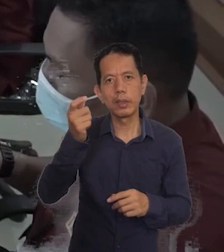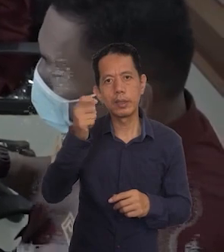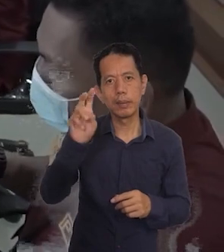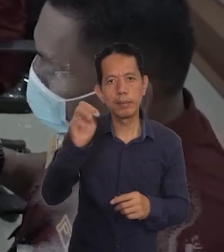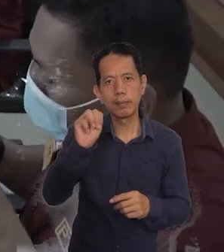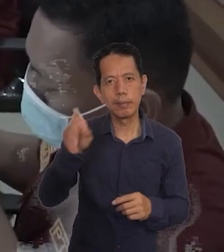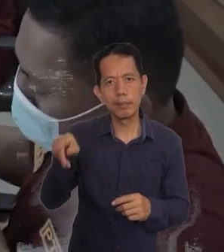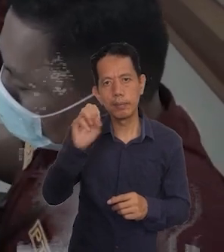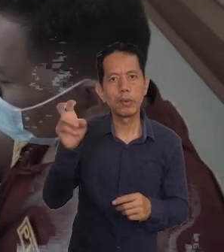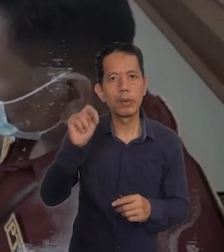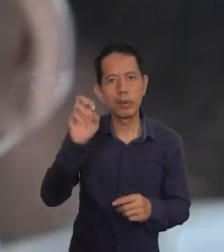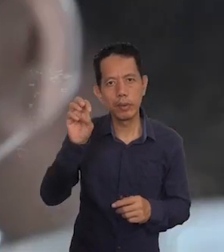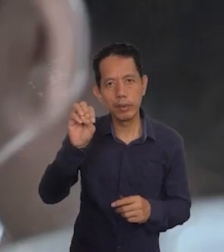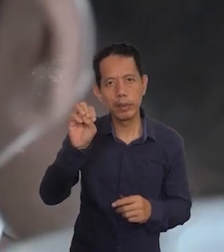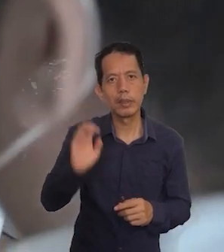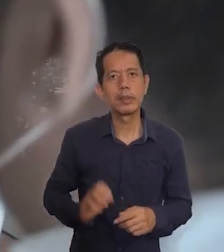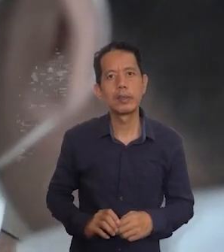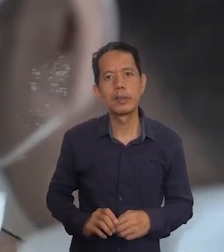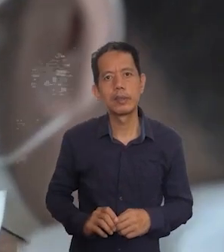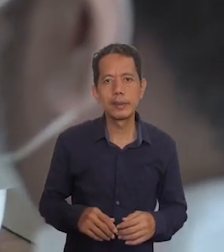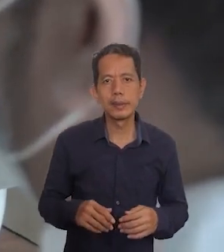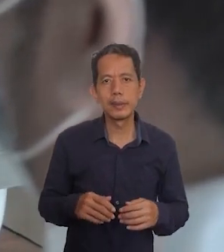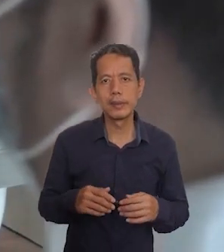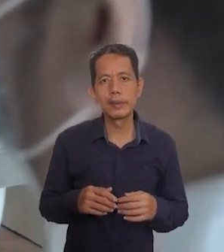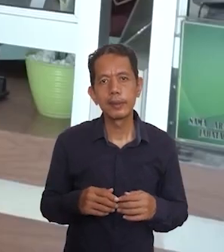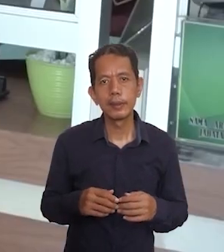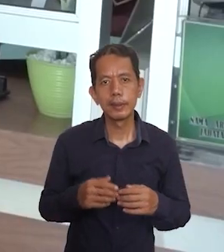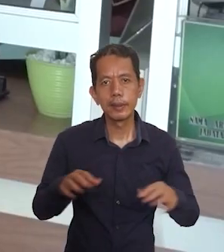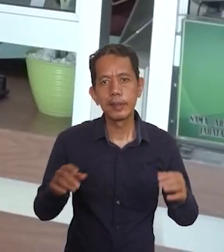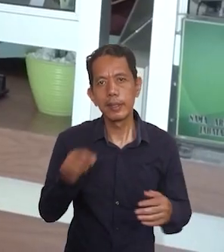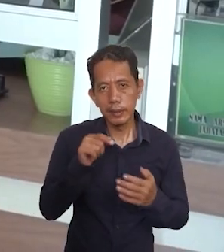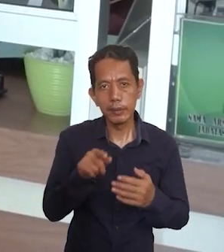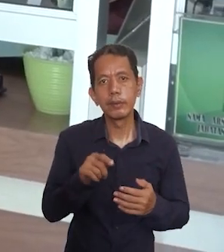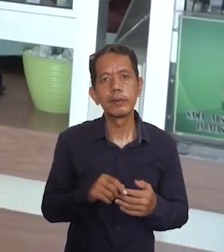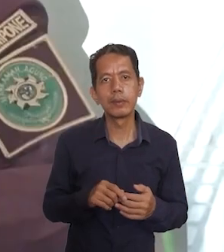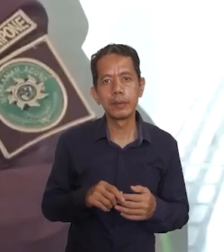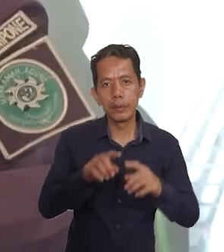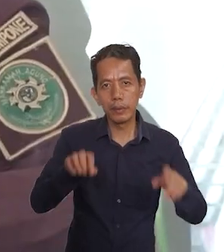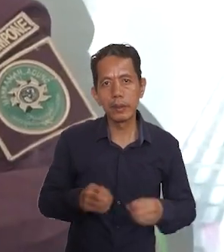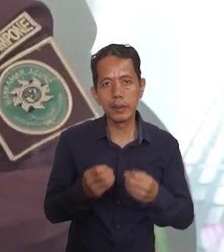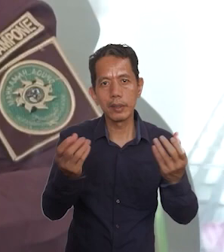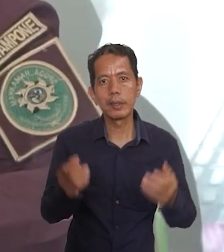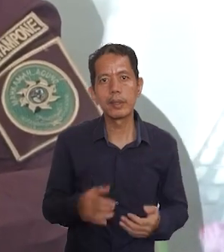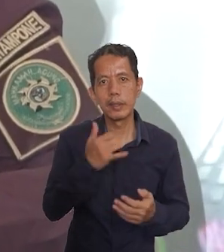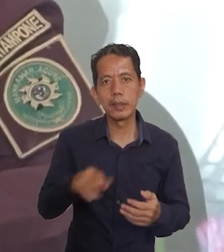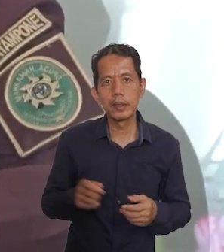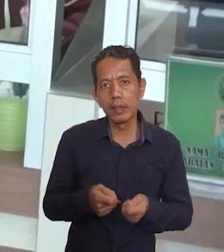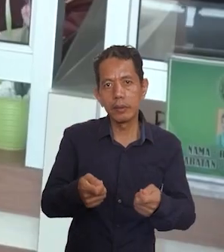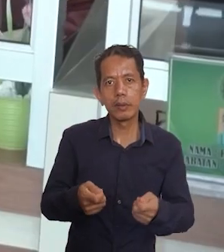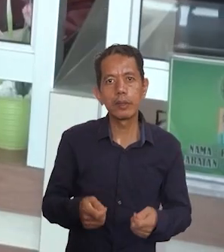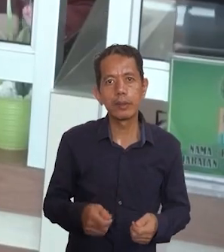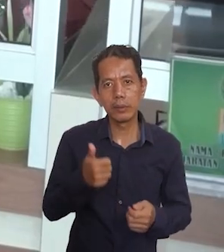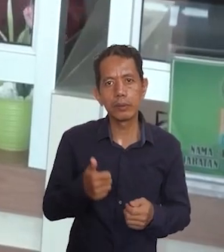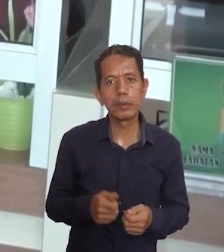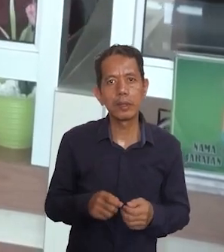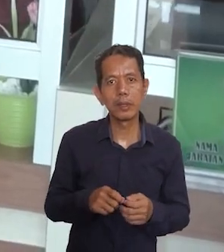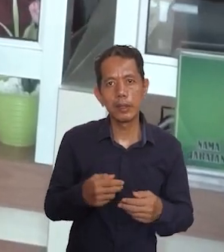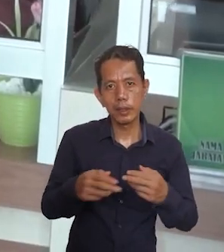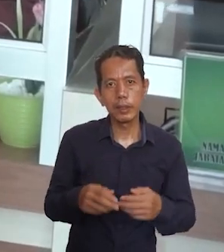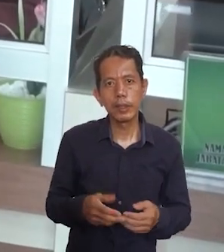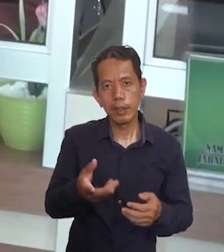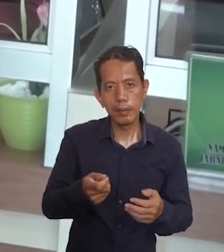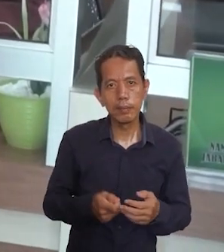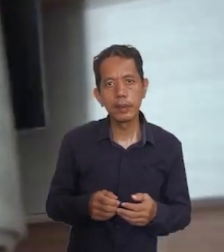Pengadilan Negeri Watampone. Setelah itu, surat keterangan yang diajukan sudah dapat rekan-rekan ambil